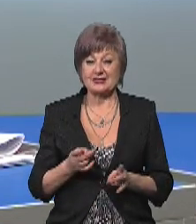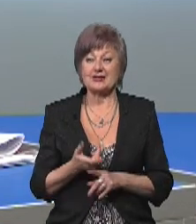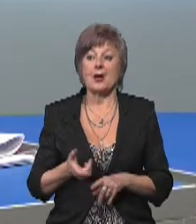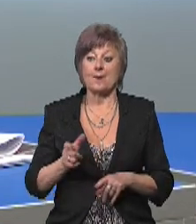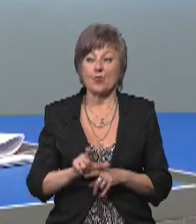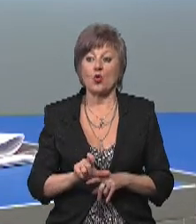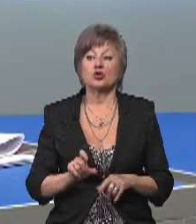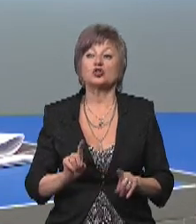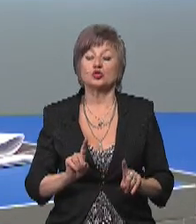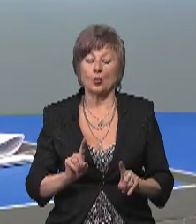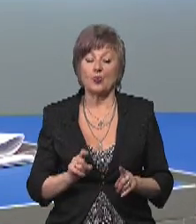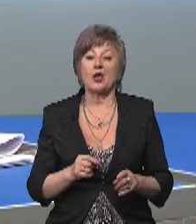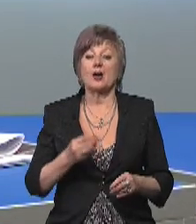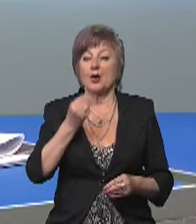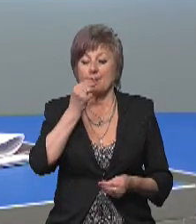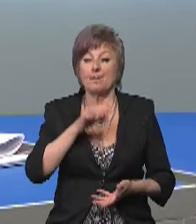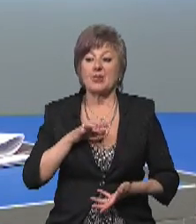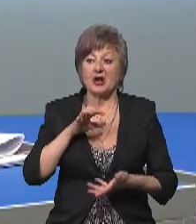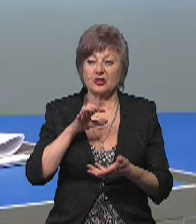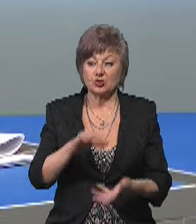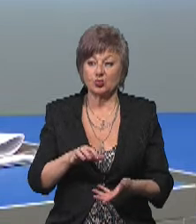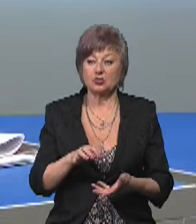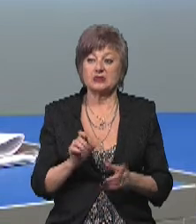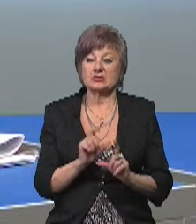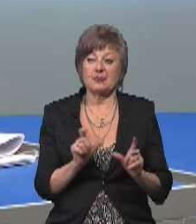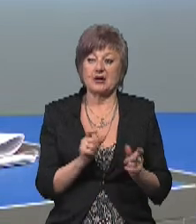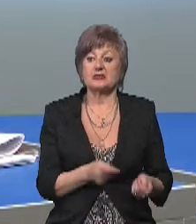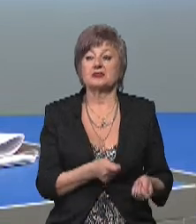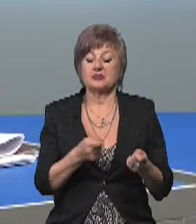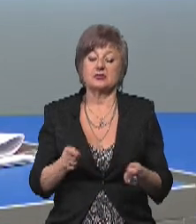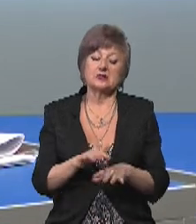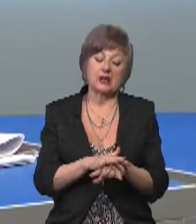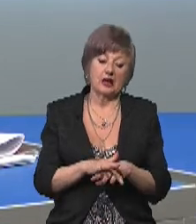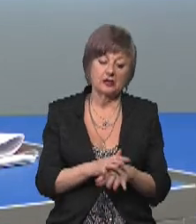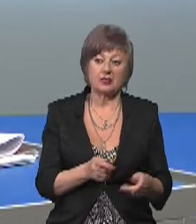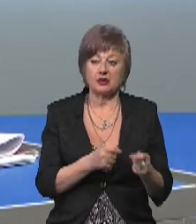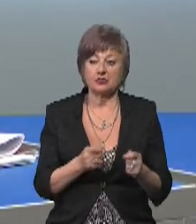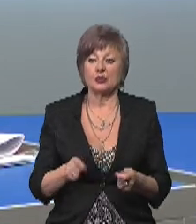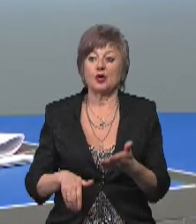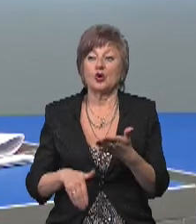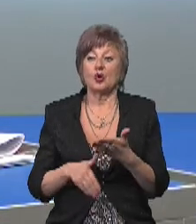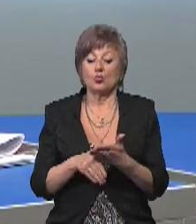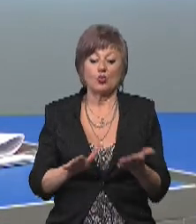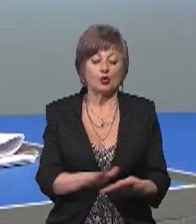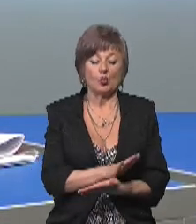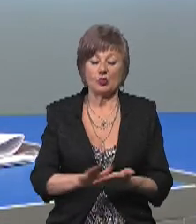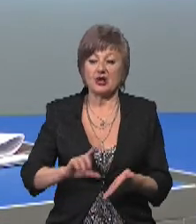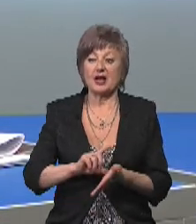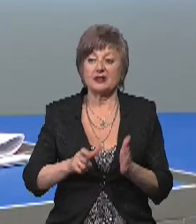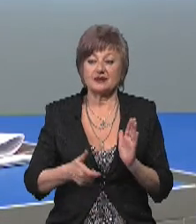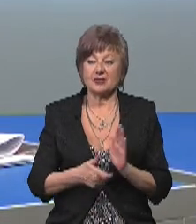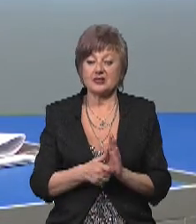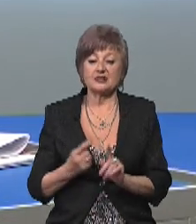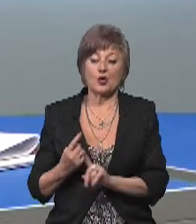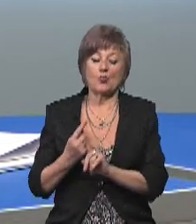розпространена – це доставка продуктів, інших товарів з магазину, з ринку. Это помощь в уборке квартиры,